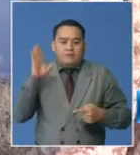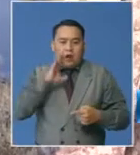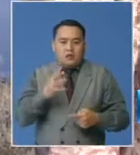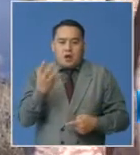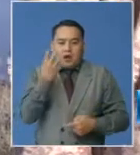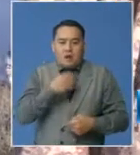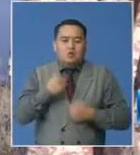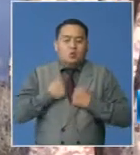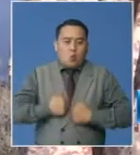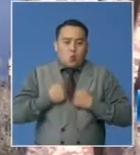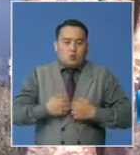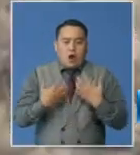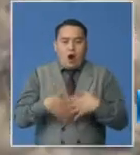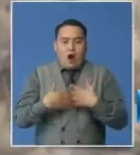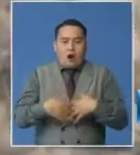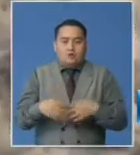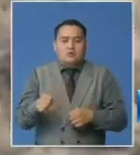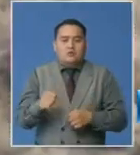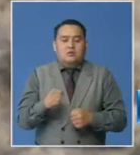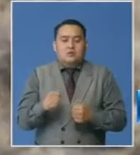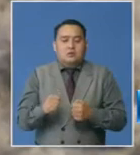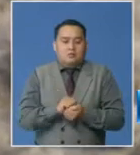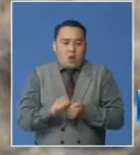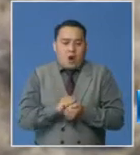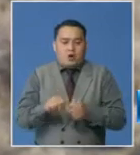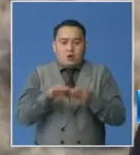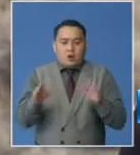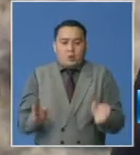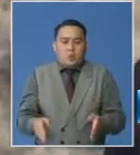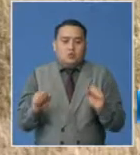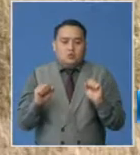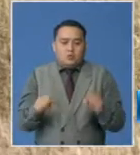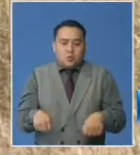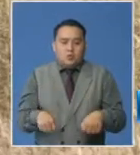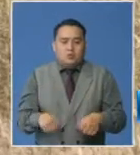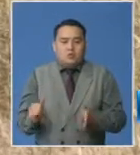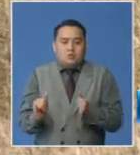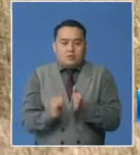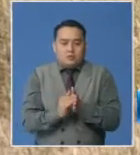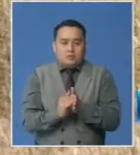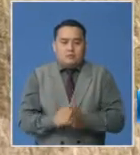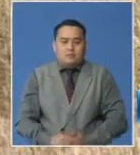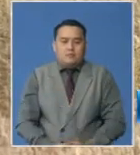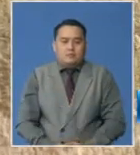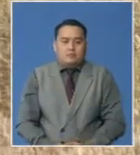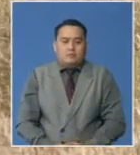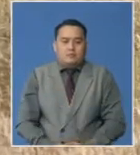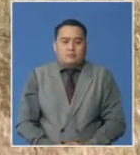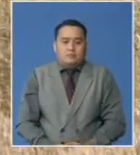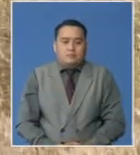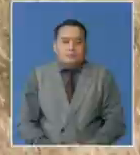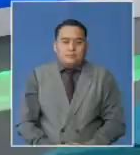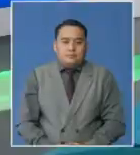Водонагреватели, душевые, автоматические стиральные и посудомоечные машины. Пана Анитова, Шынгыз Калиден, Маулен Еспеков, телеканал